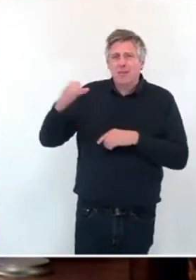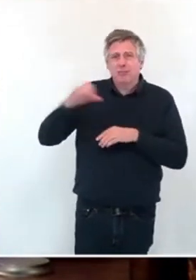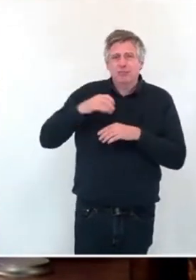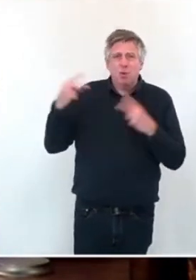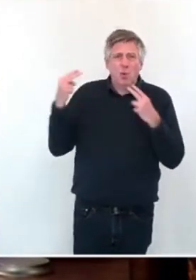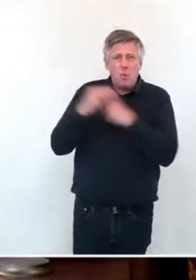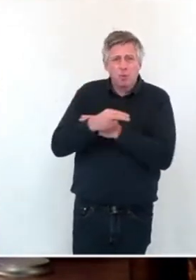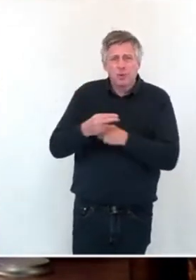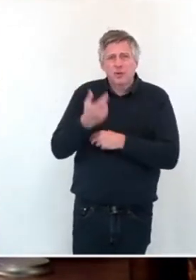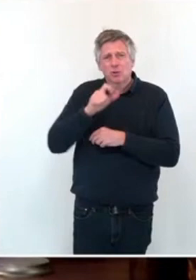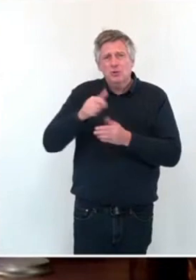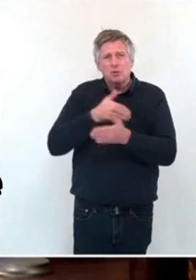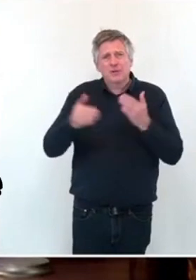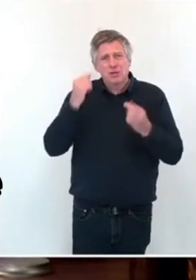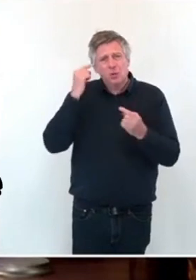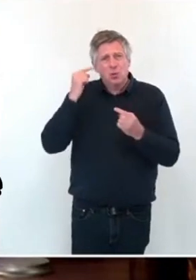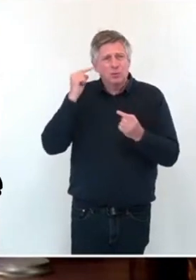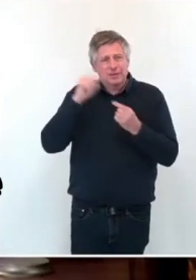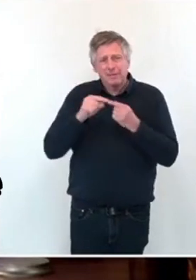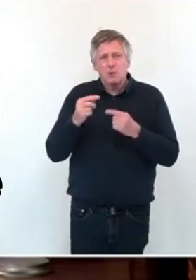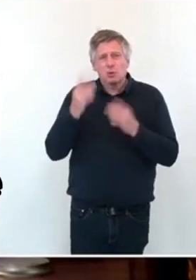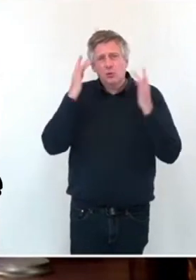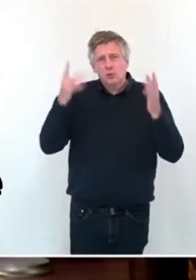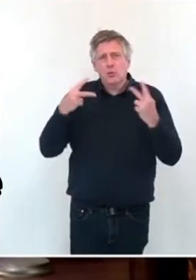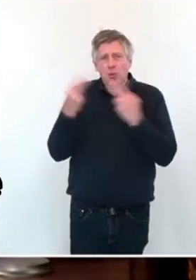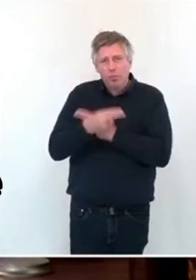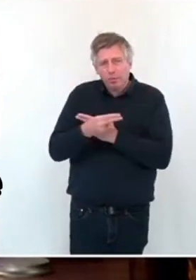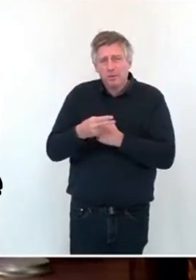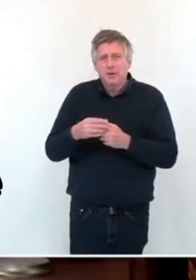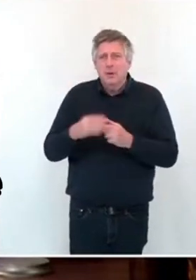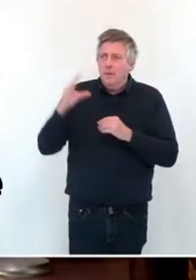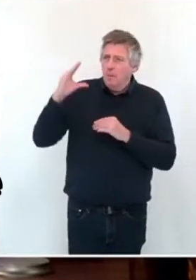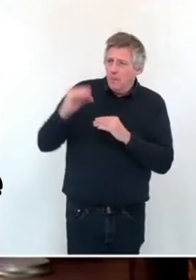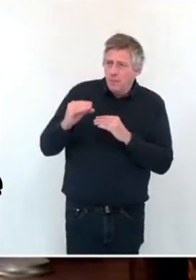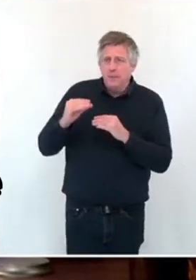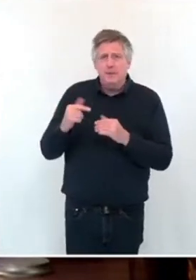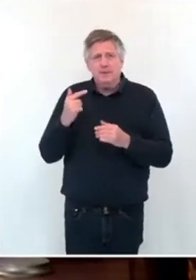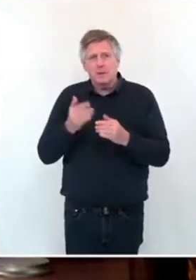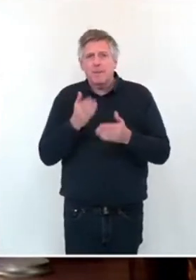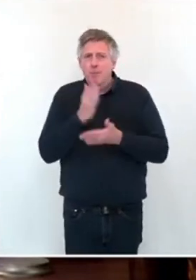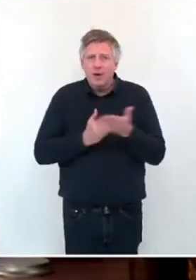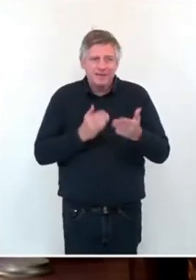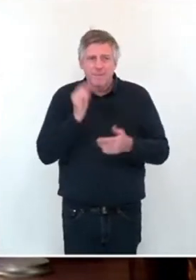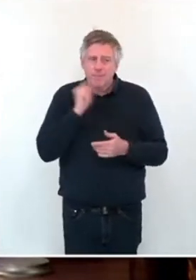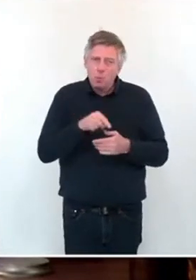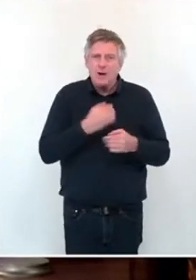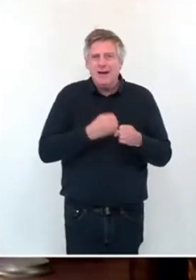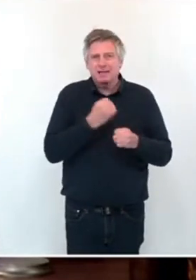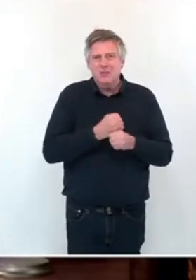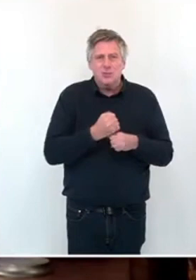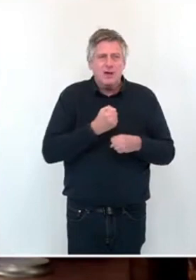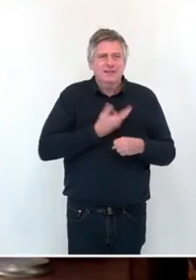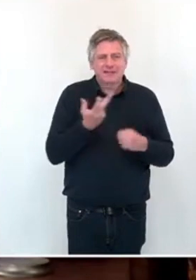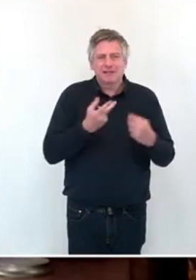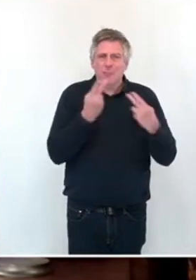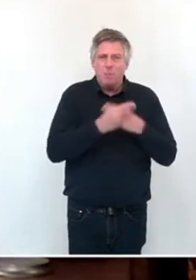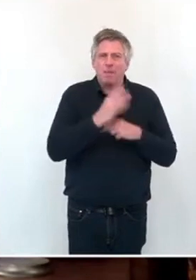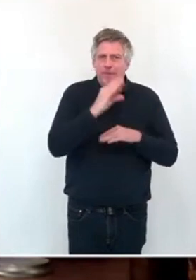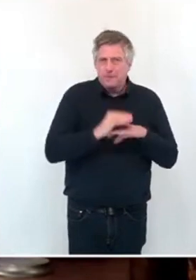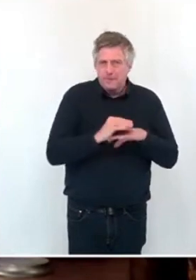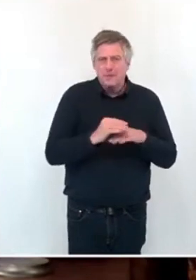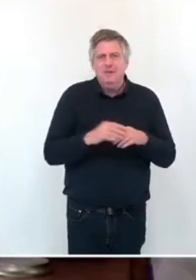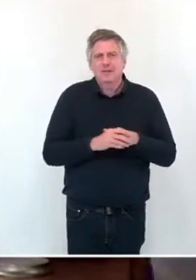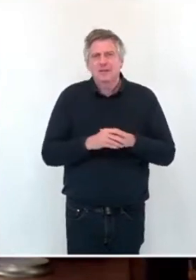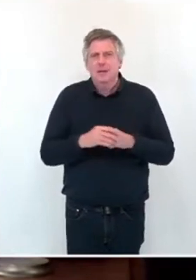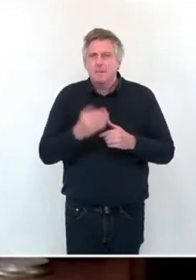dans le budget de la culture, dont la moitié dans le budget création artistique. Le dispositif Mieux produire,